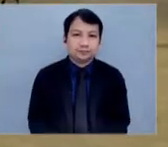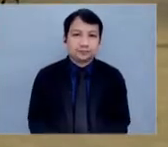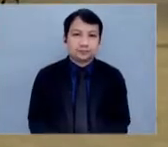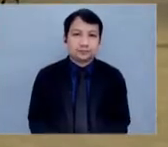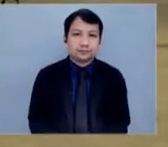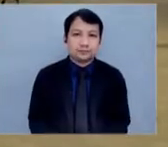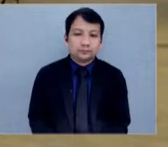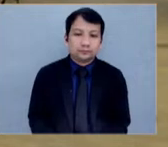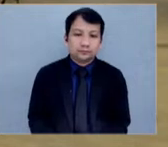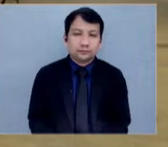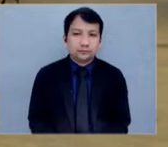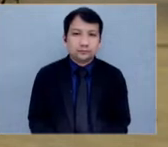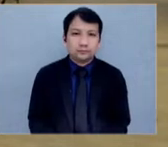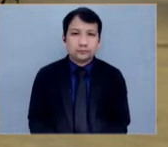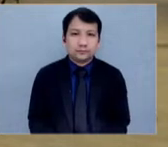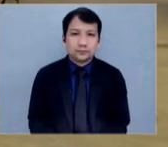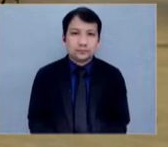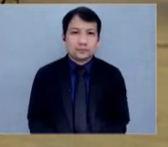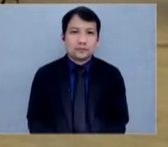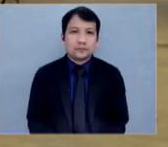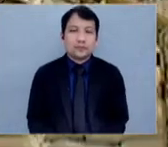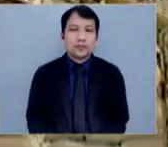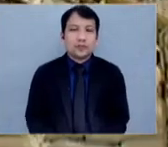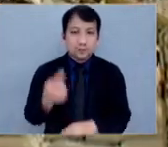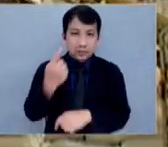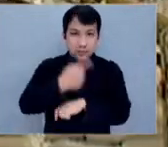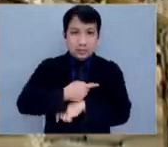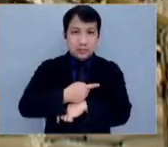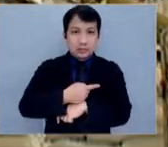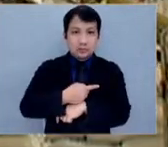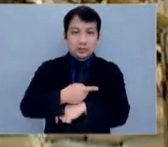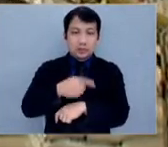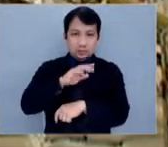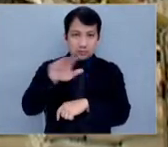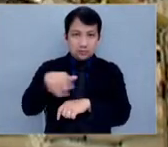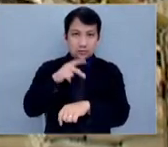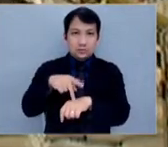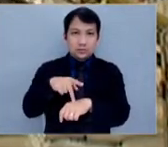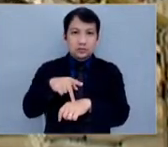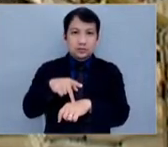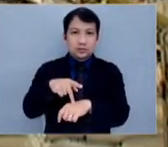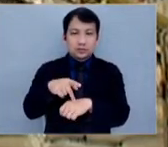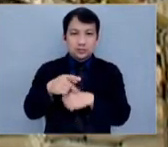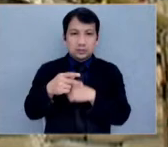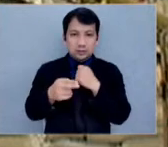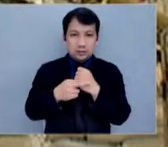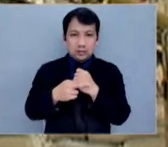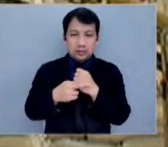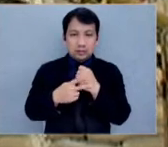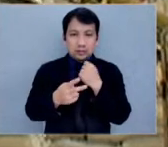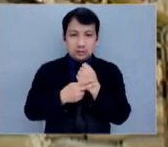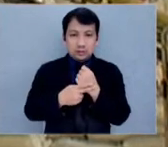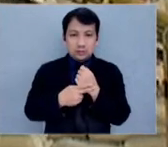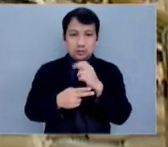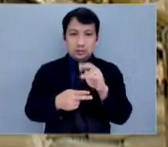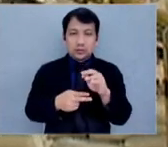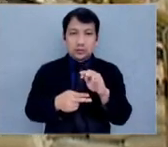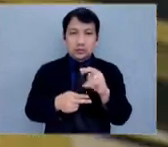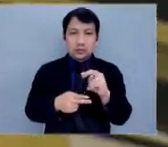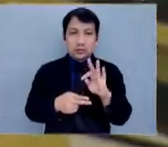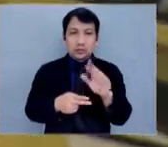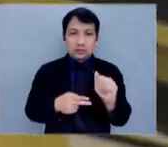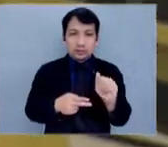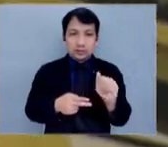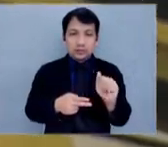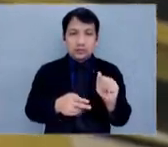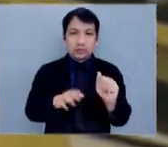Pang isang araw na konsumo na lang ng buong Pilipinas ang natitirang bigas sa mga warehouse ng National Food Authority o NFA.